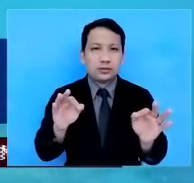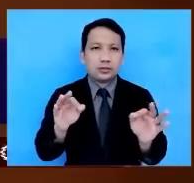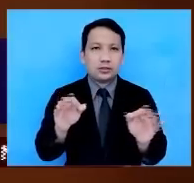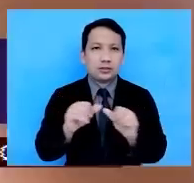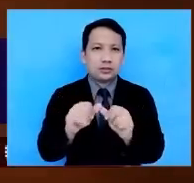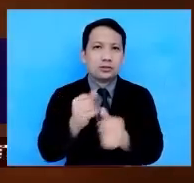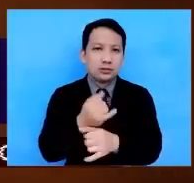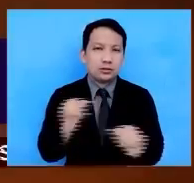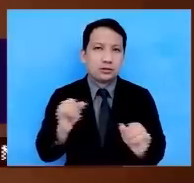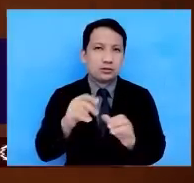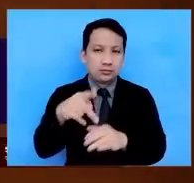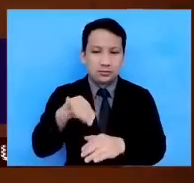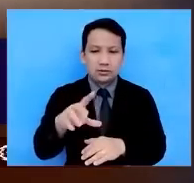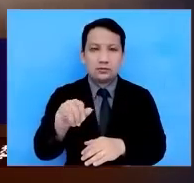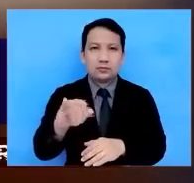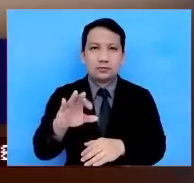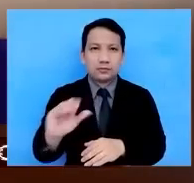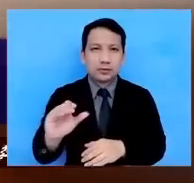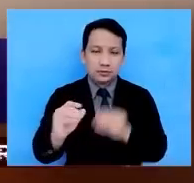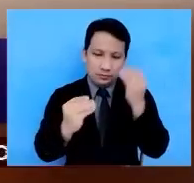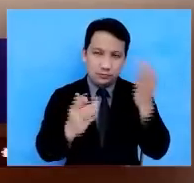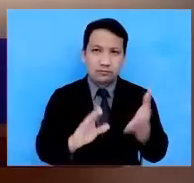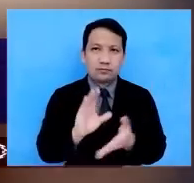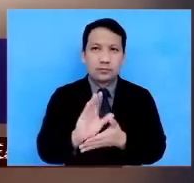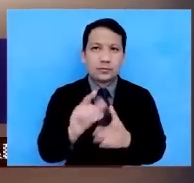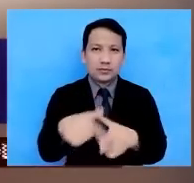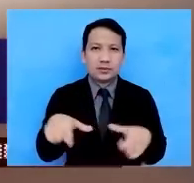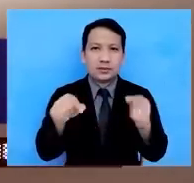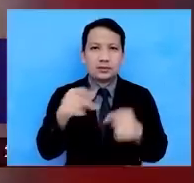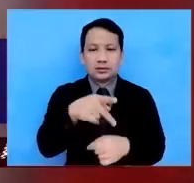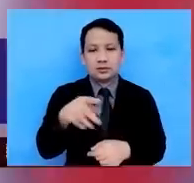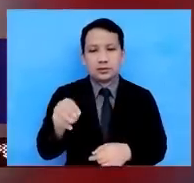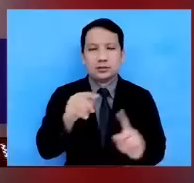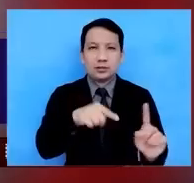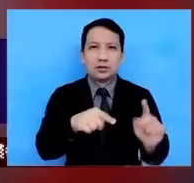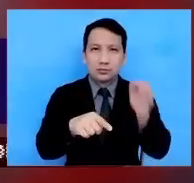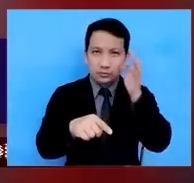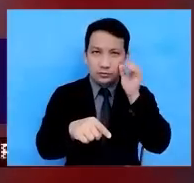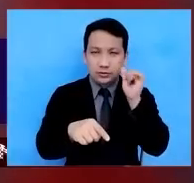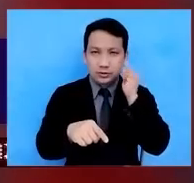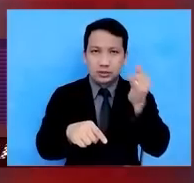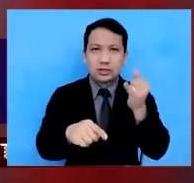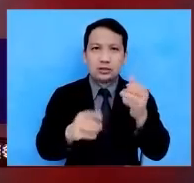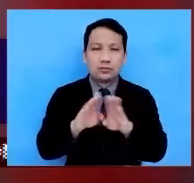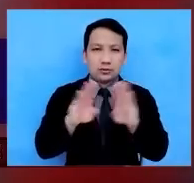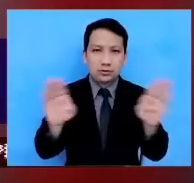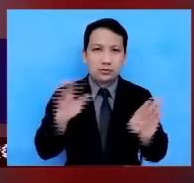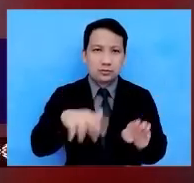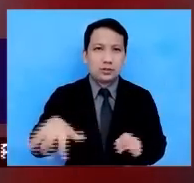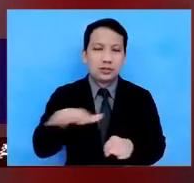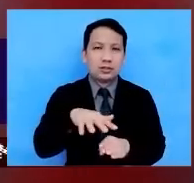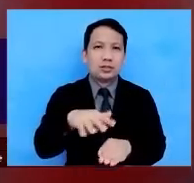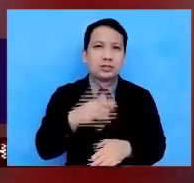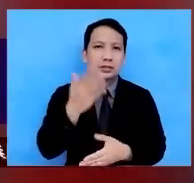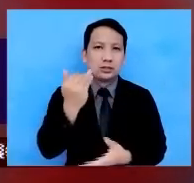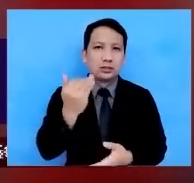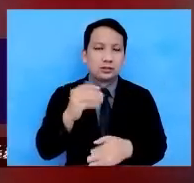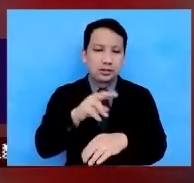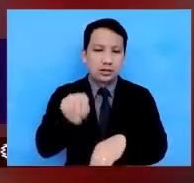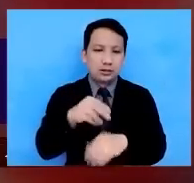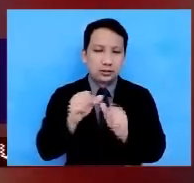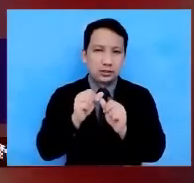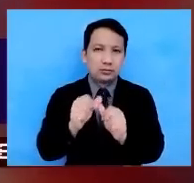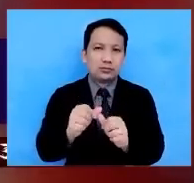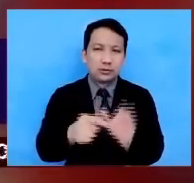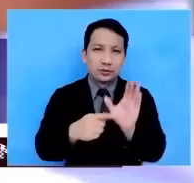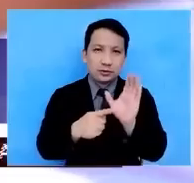Indo-Pacific. Dati naman ang sinabi ni Japan Prime Minister Fumio Kishida na bukas sila sa trilateral defense kasama ang